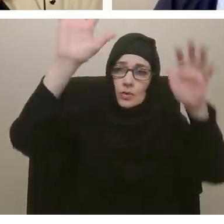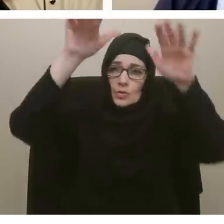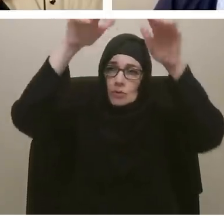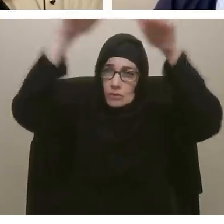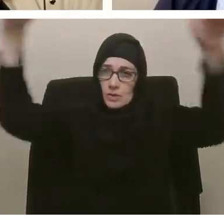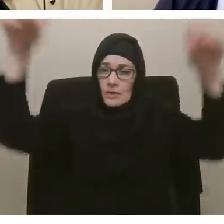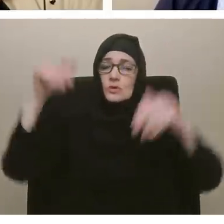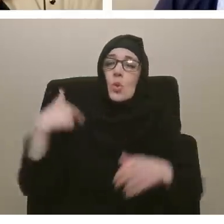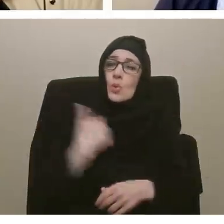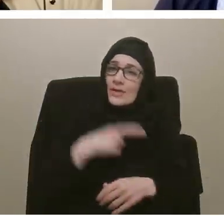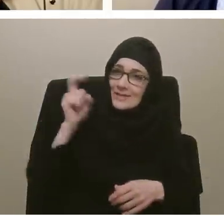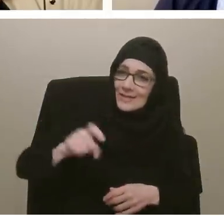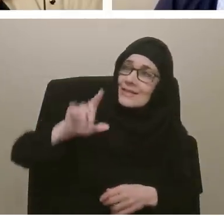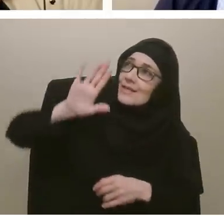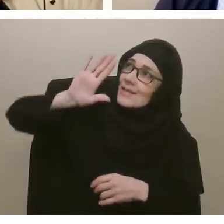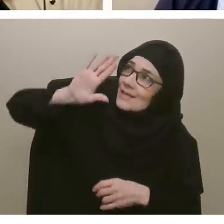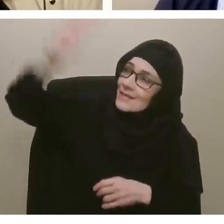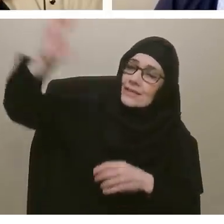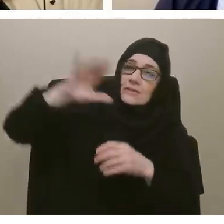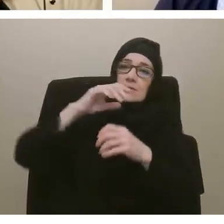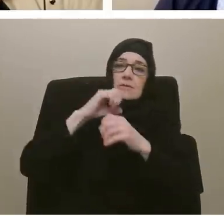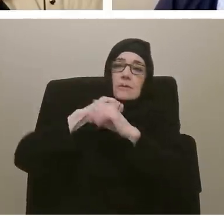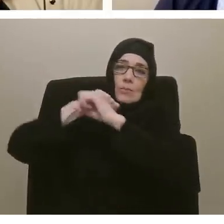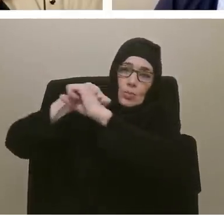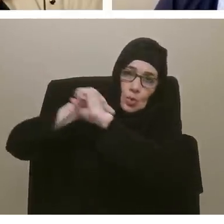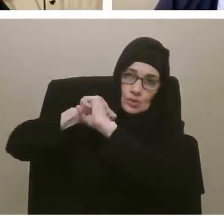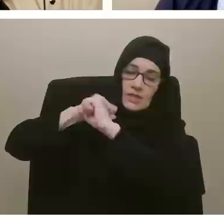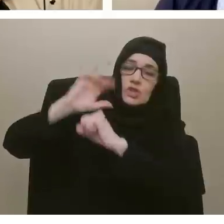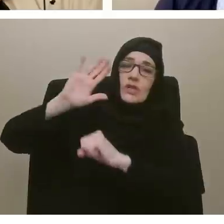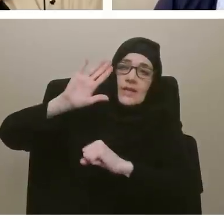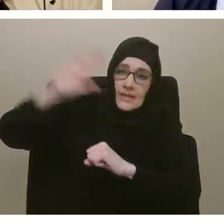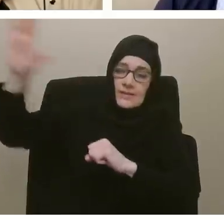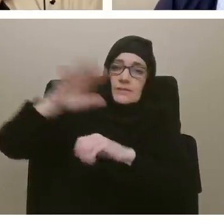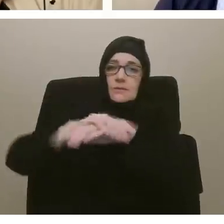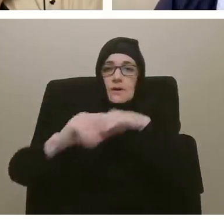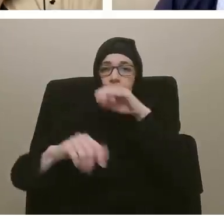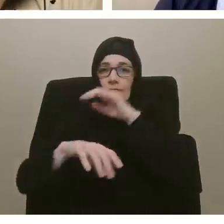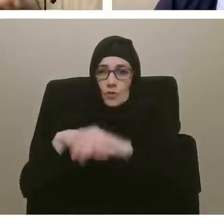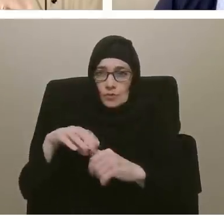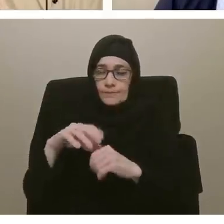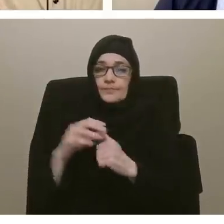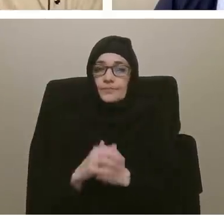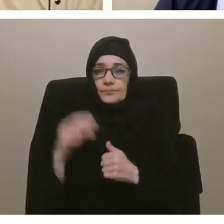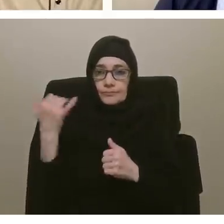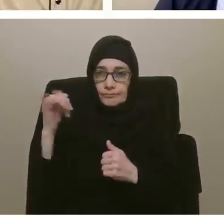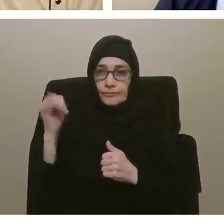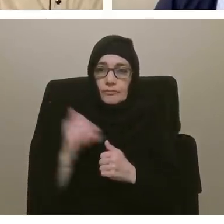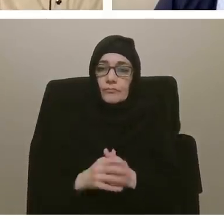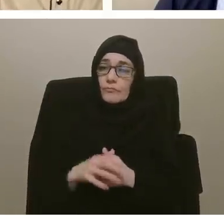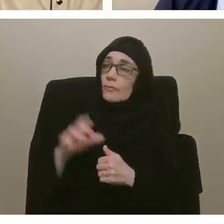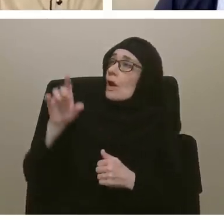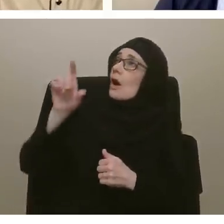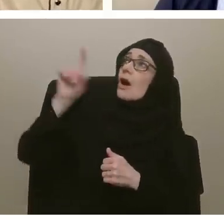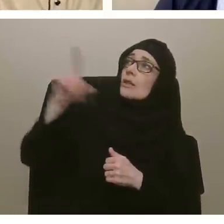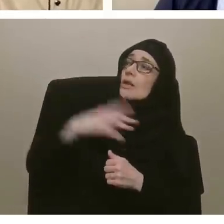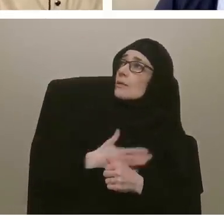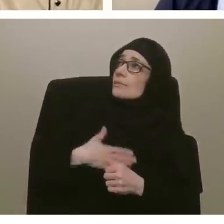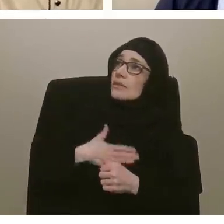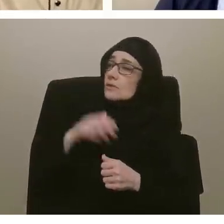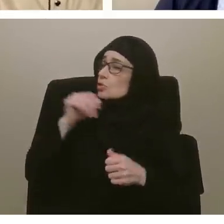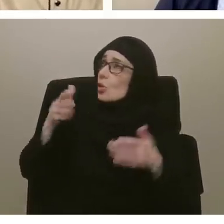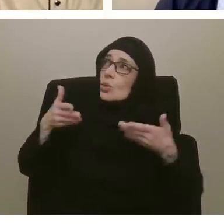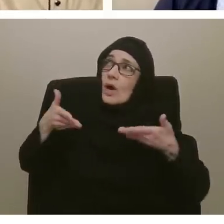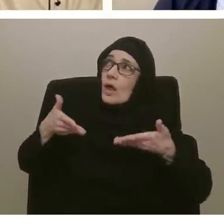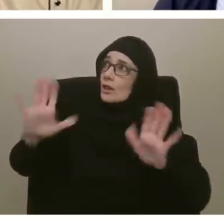We need his protection. جَلَّ فِي عُلَىٰ اللَّهُمَّ لَا تَكِلْنَا إِلَىٰ أَنفُسِنَا طَرْفَةَ عَيْنَ أَوْ أَقَلَّ مِنْ ذَلِكَ. Oh Allah, do not relinquish us